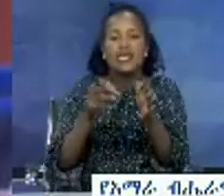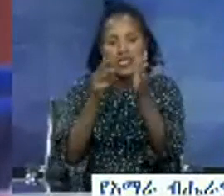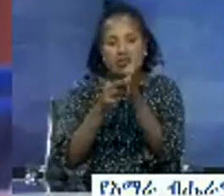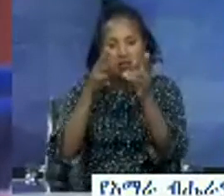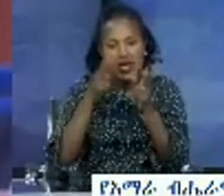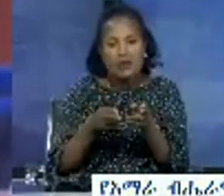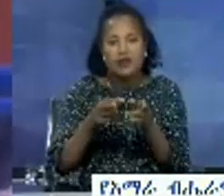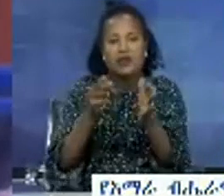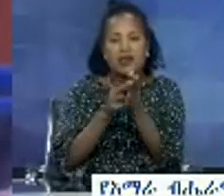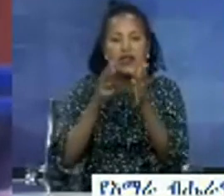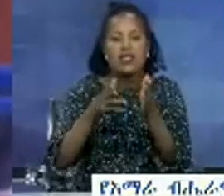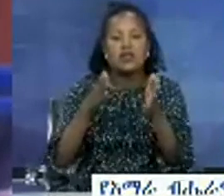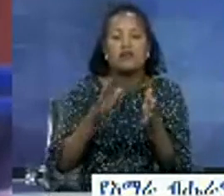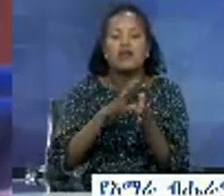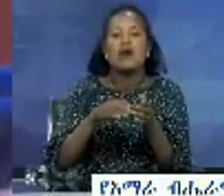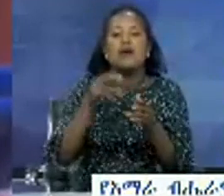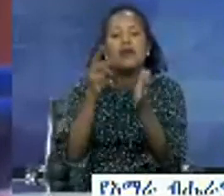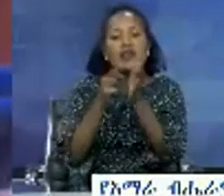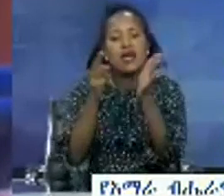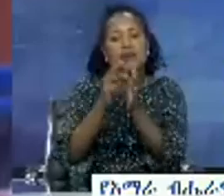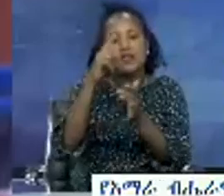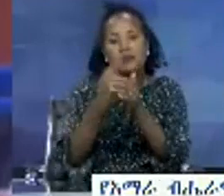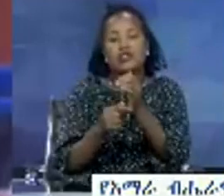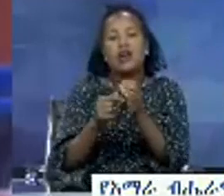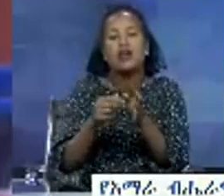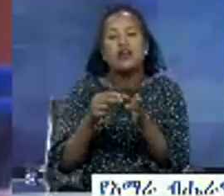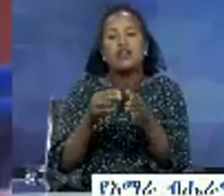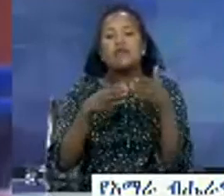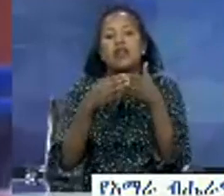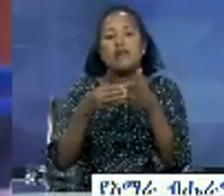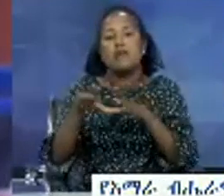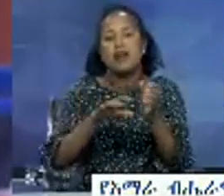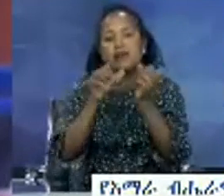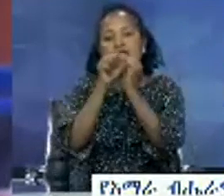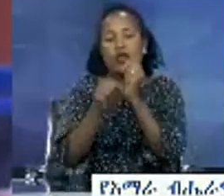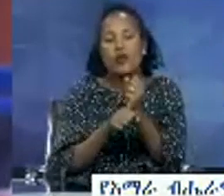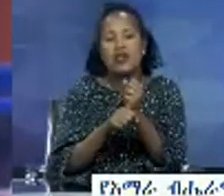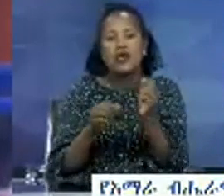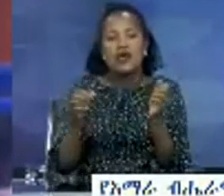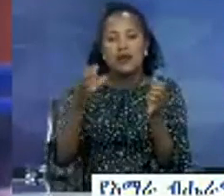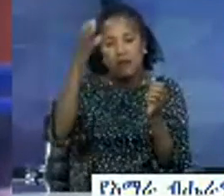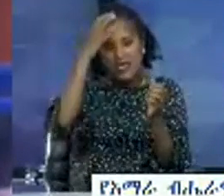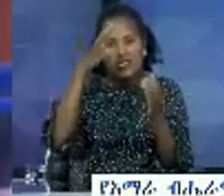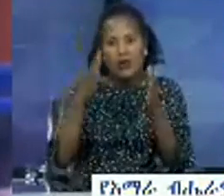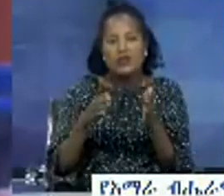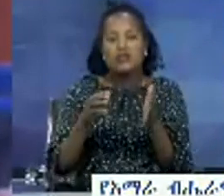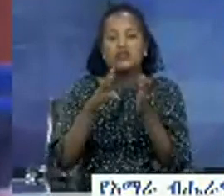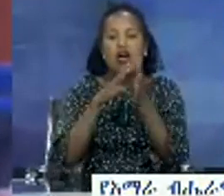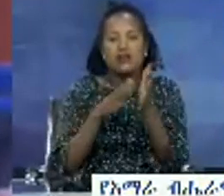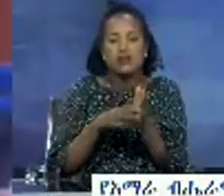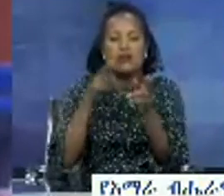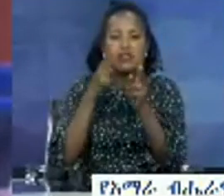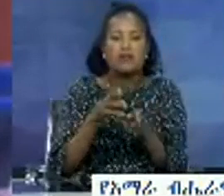ህግን እንዲያስከብርና በህግና በህግ ብቻ እንዲመራ በማድረግ መሰረታዊ መንግስታዊ ስርዓትን